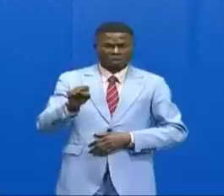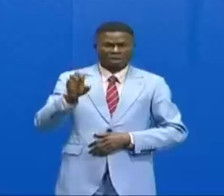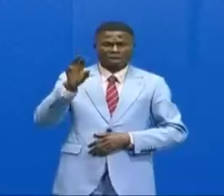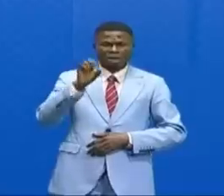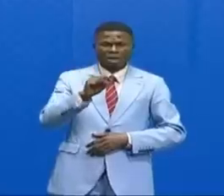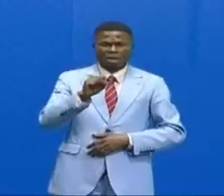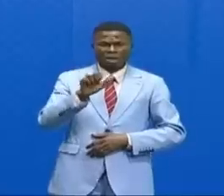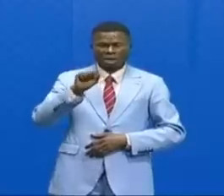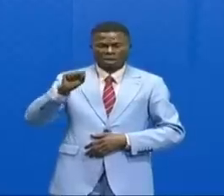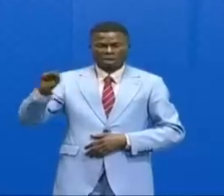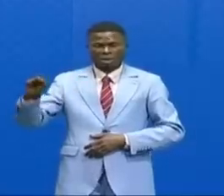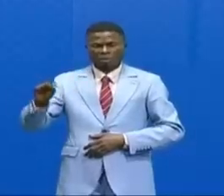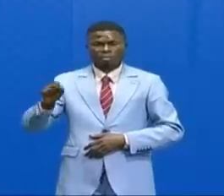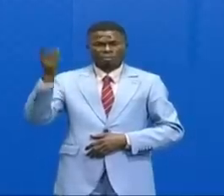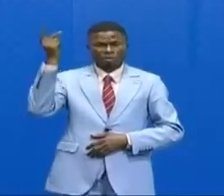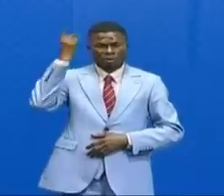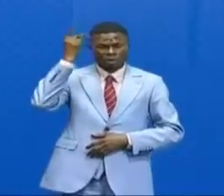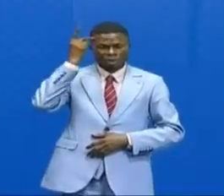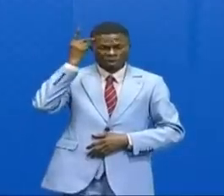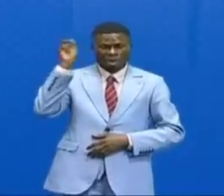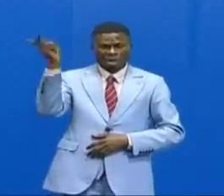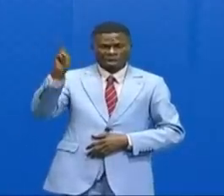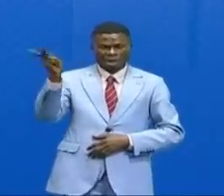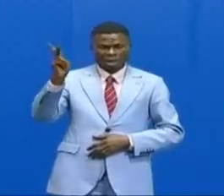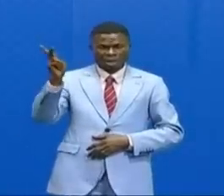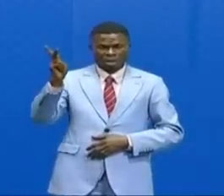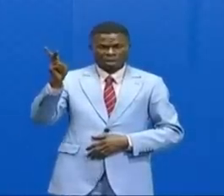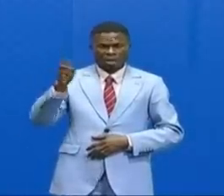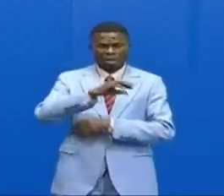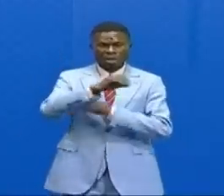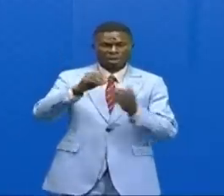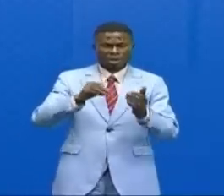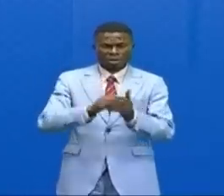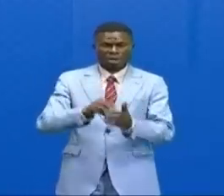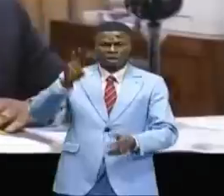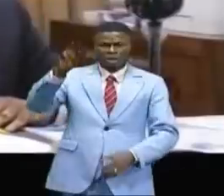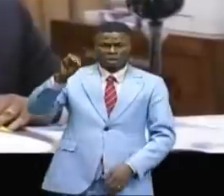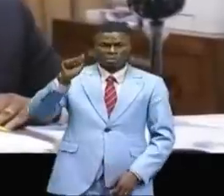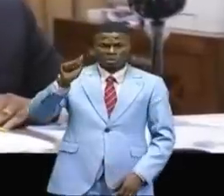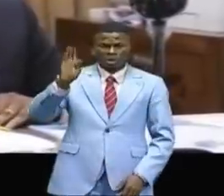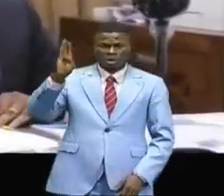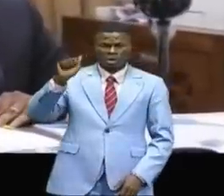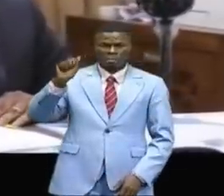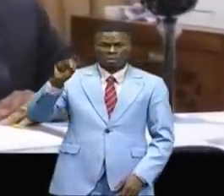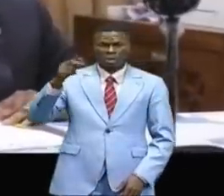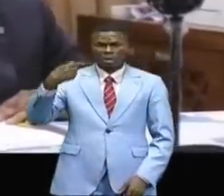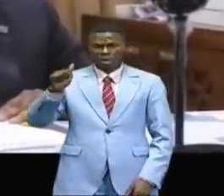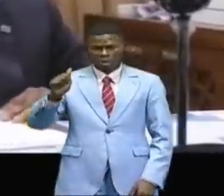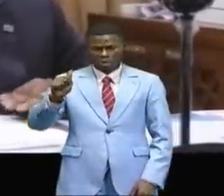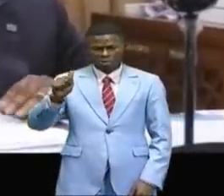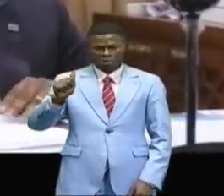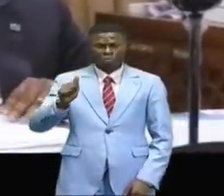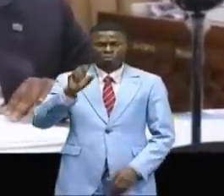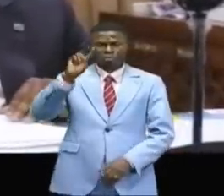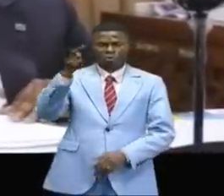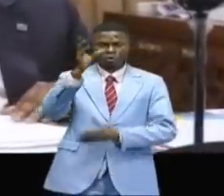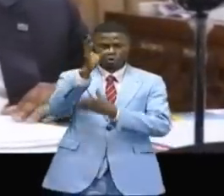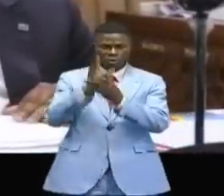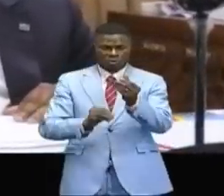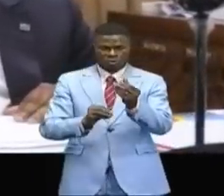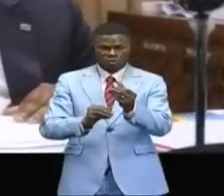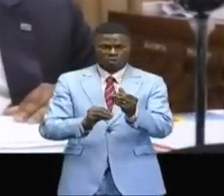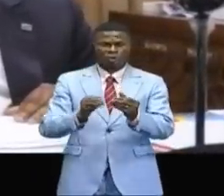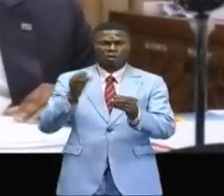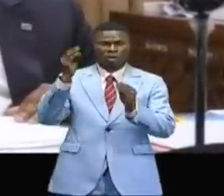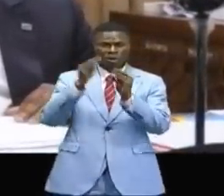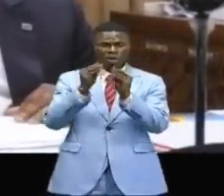CMMASS de Kinshasa-Kalamu, communément appelé centre Mabanga. Deuxième chapitre du Conseil de ministres